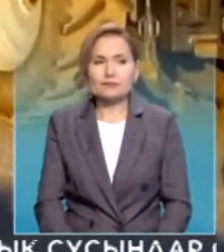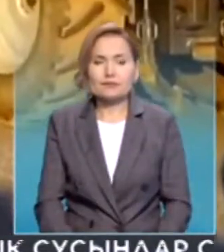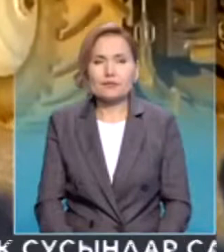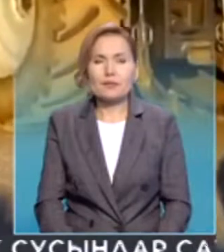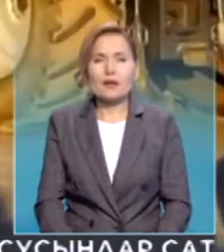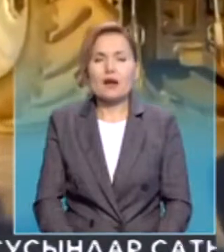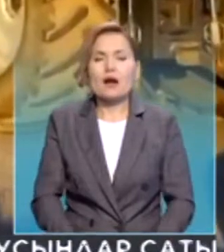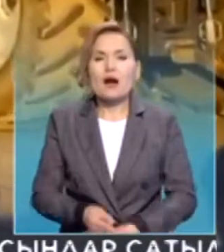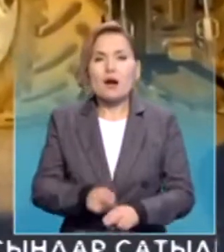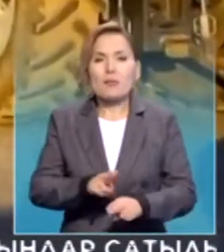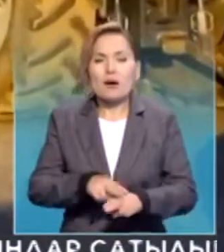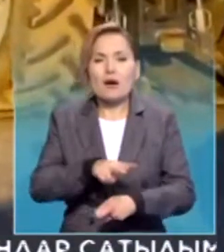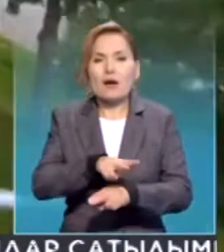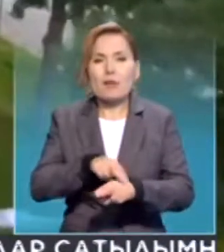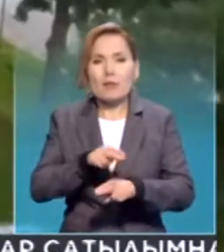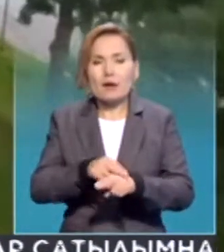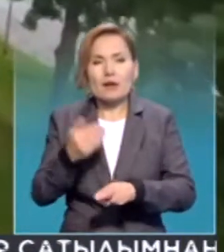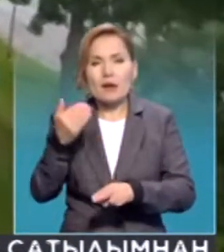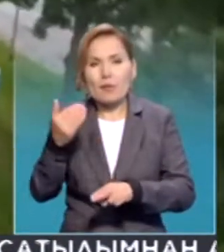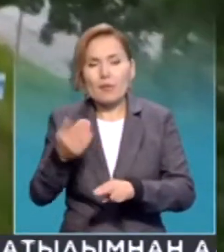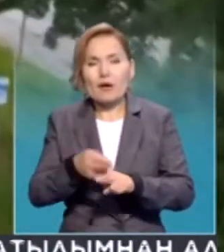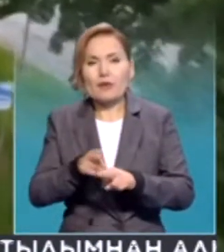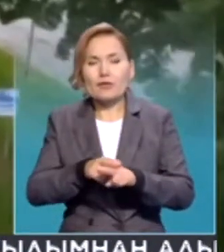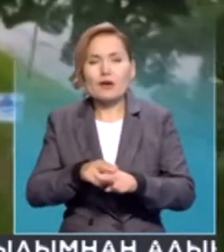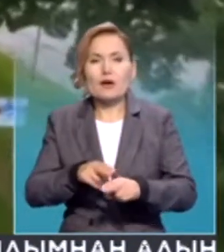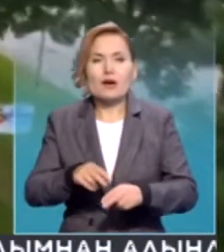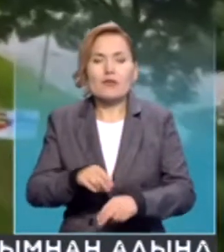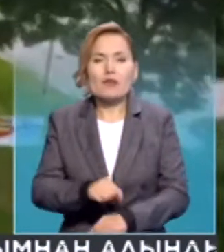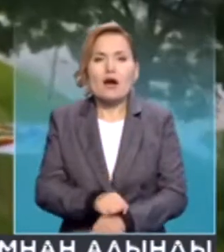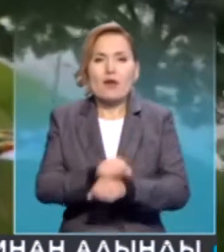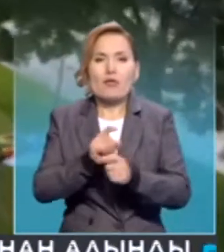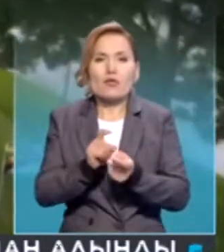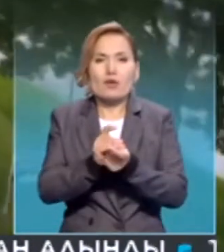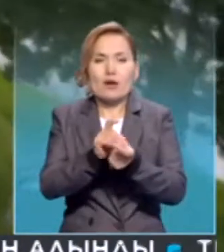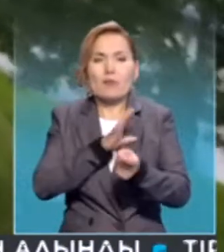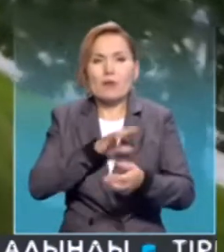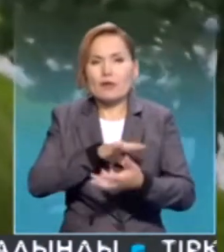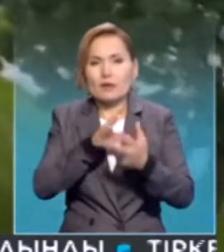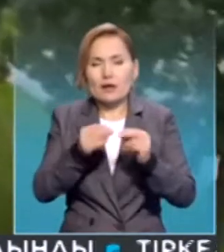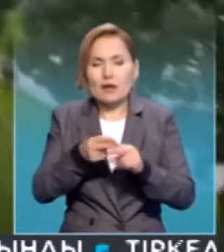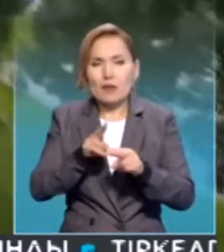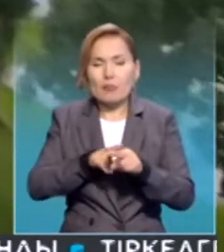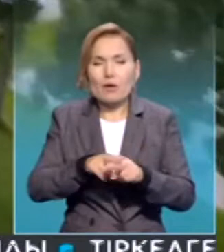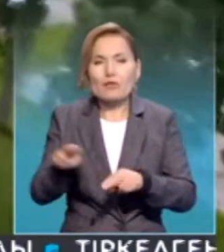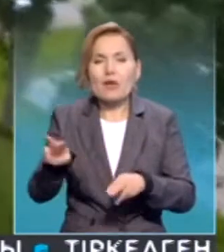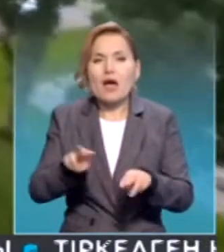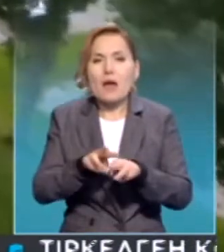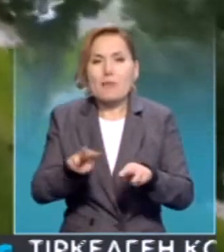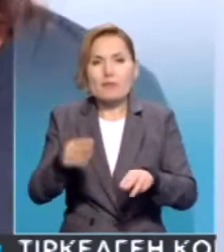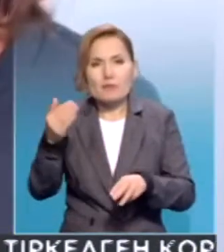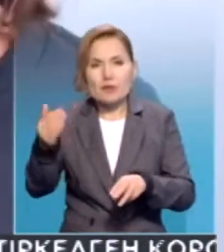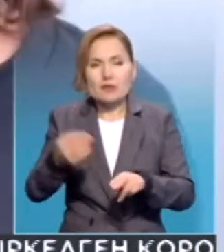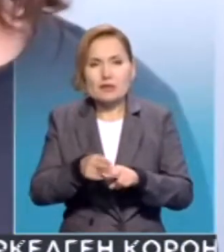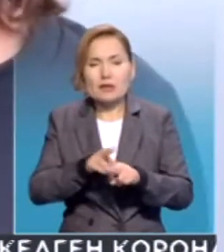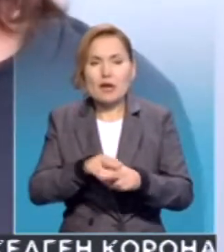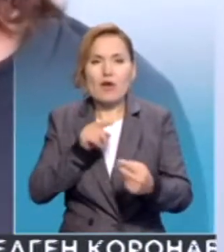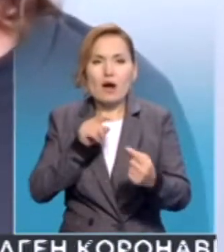Тәртіп сақшылары екі аптадан бері кезек-кезек табиғат және азот министрінің үйін күзетіп тұр. Шенеуніктің көршілерінен де маза